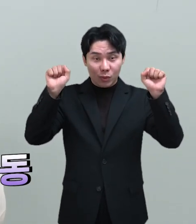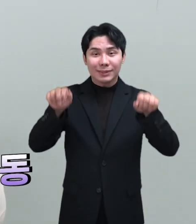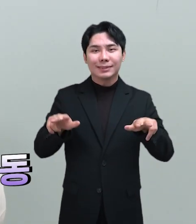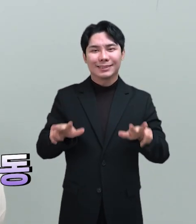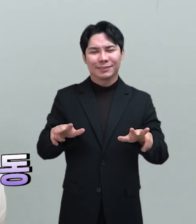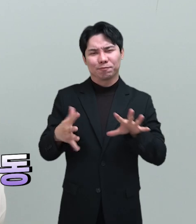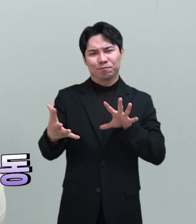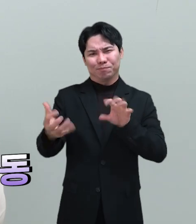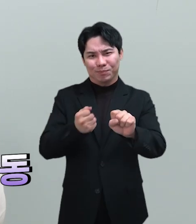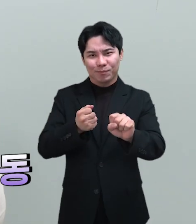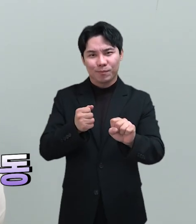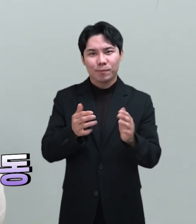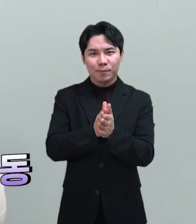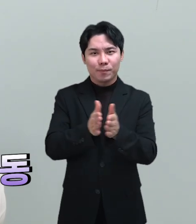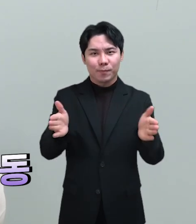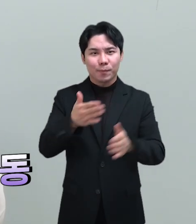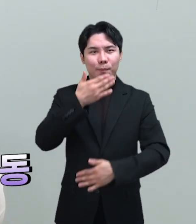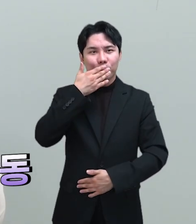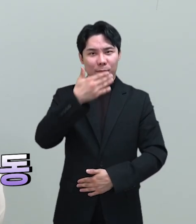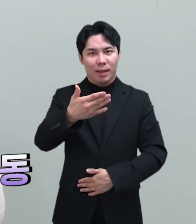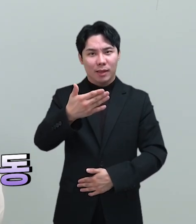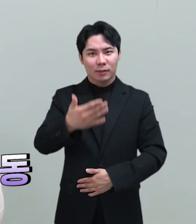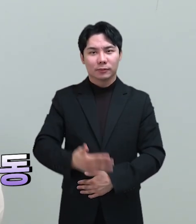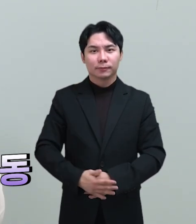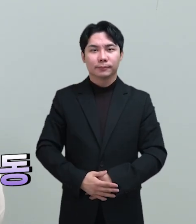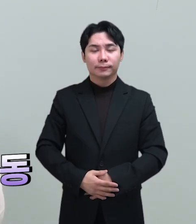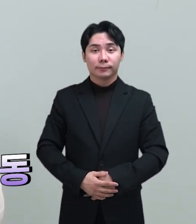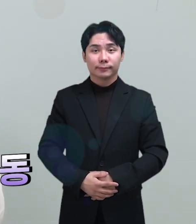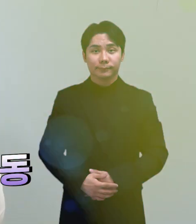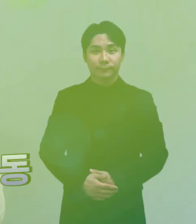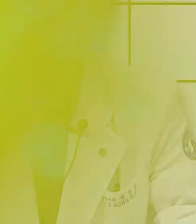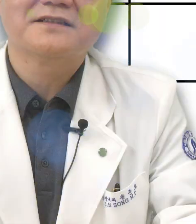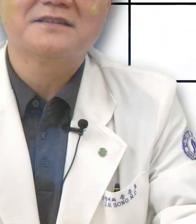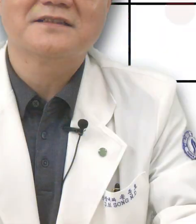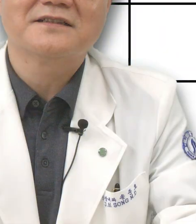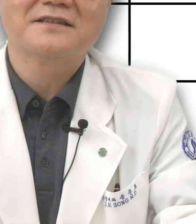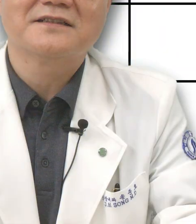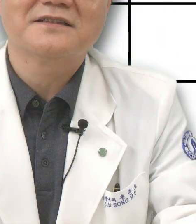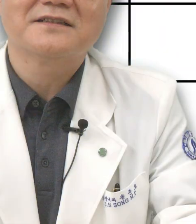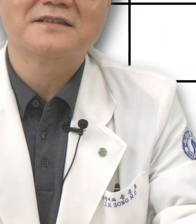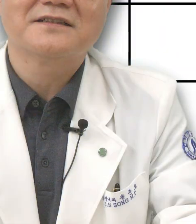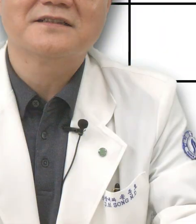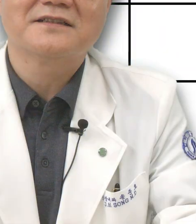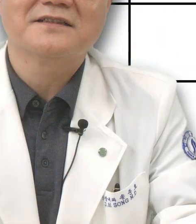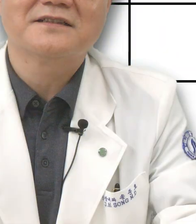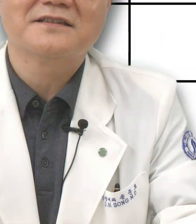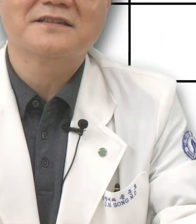스트레칭은 지금이라도 당장 시작하면 좋은 그런 간편한 운동입니다.